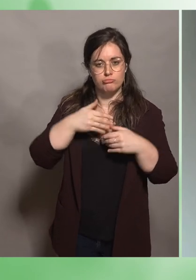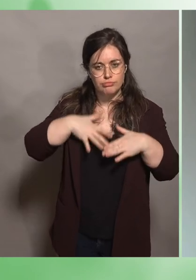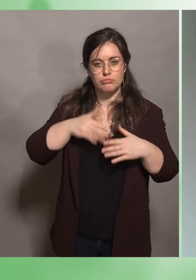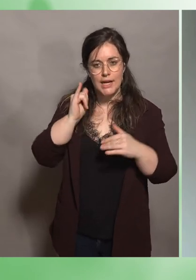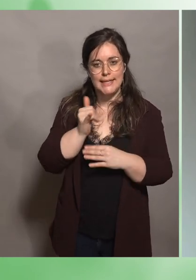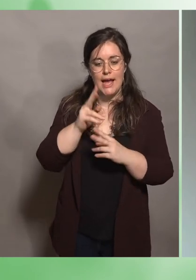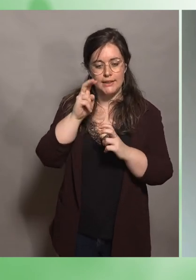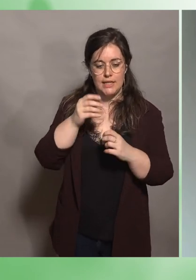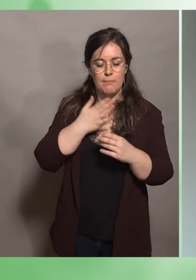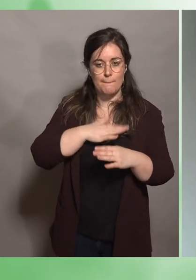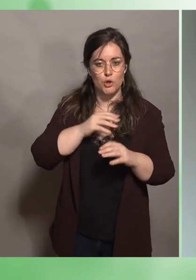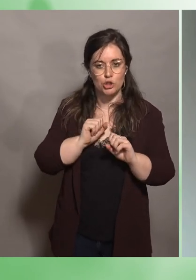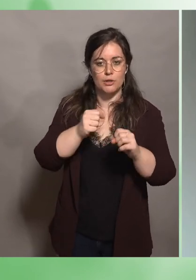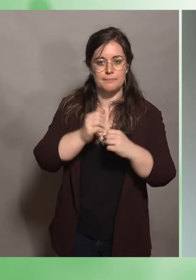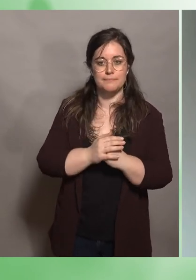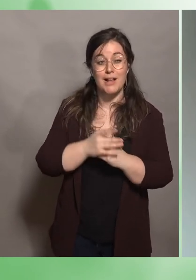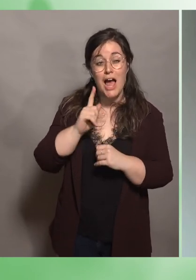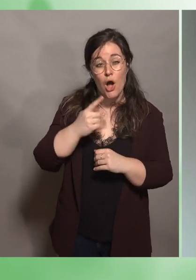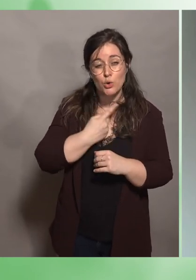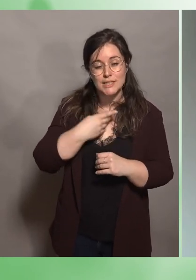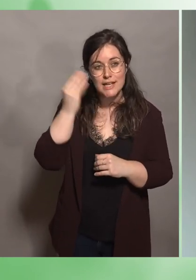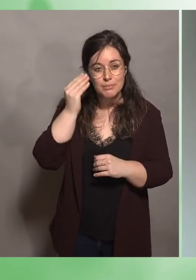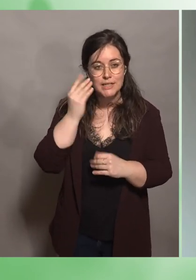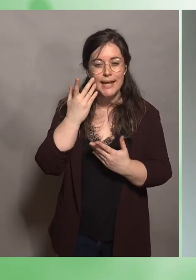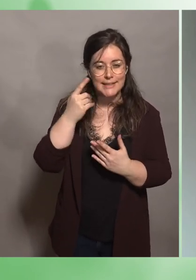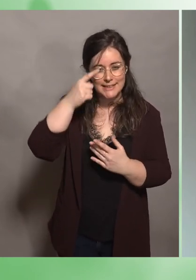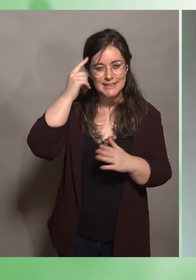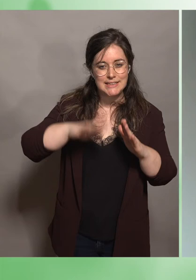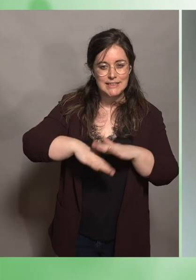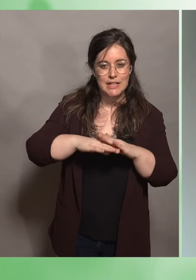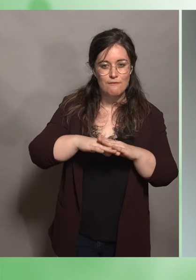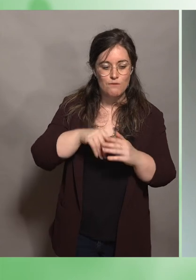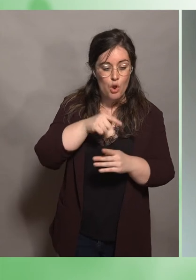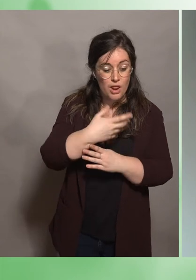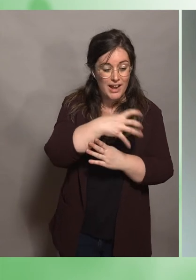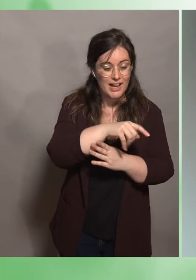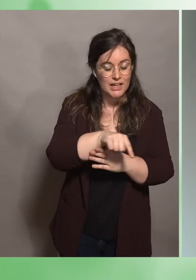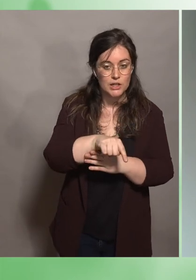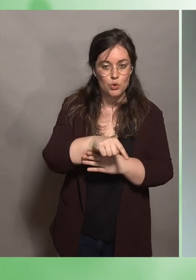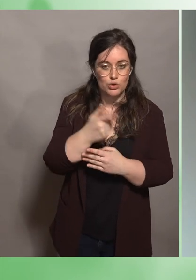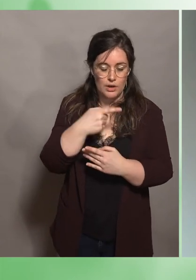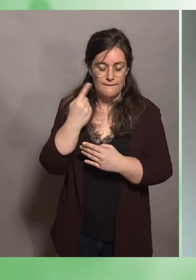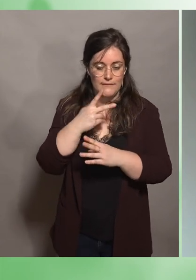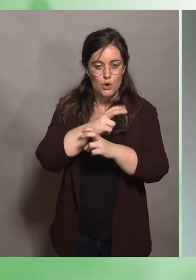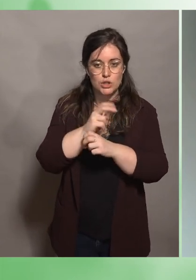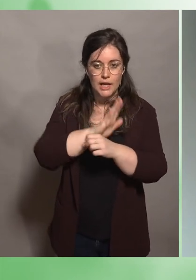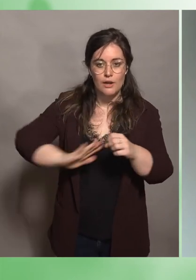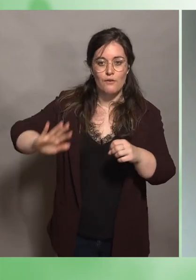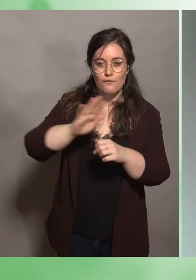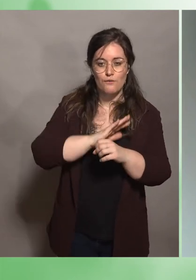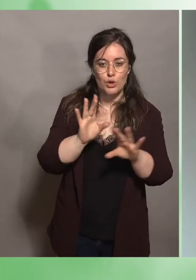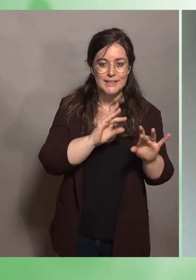voranzutreiben. Wir haben auch gelernt, dass es sinnvoll ist, wirklich in einer Pilotregion, so wie es bei uns ist, wir sind in ganz Österreich tätig,